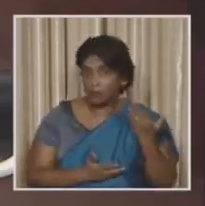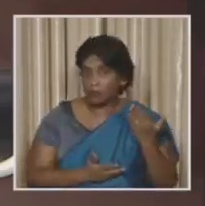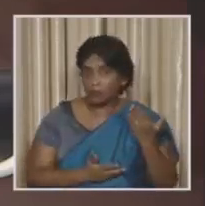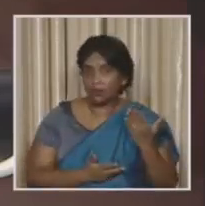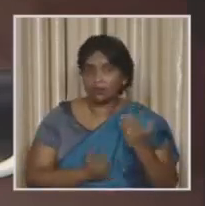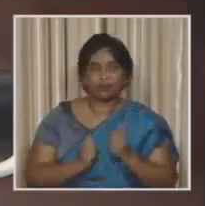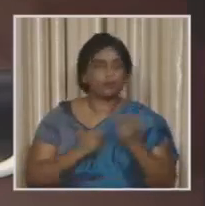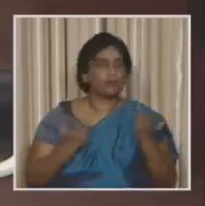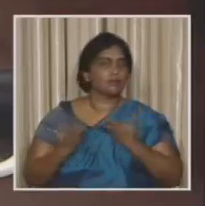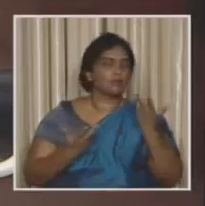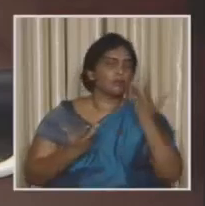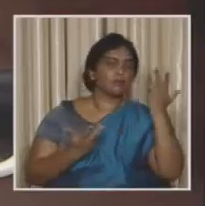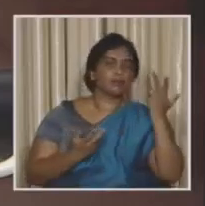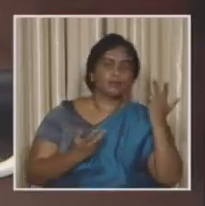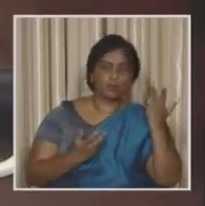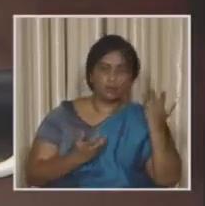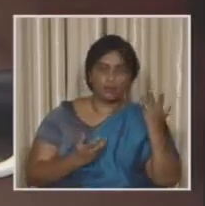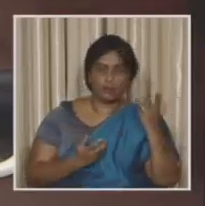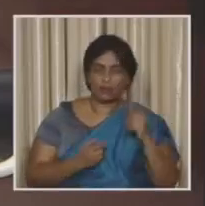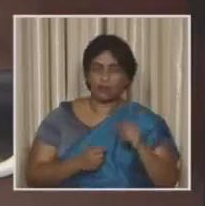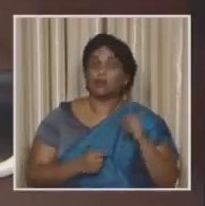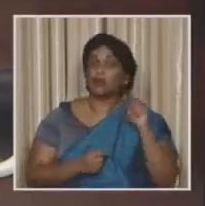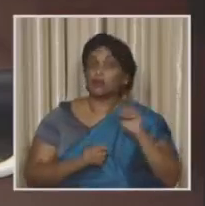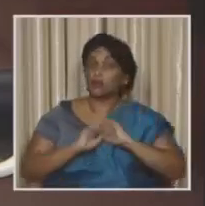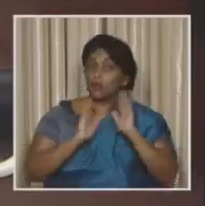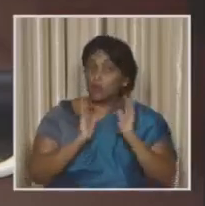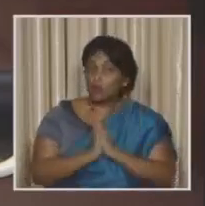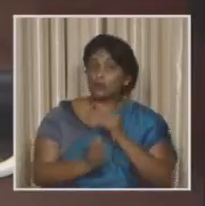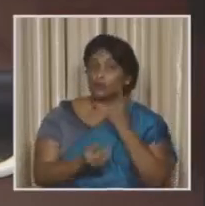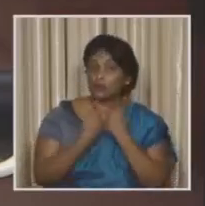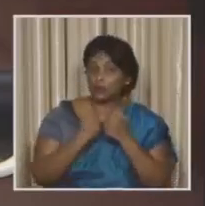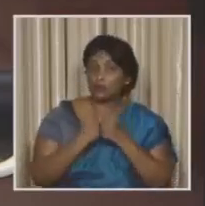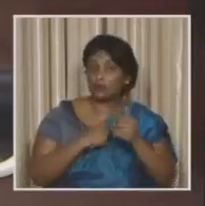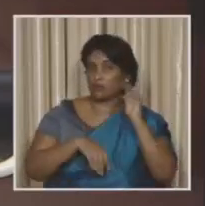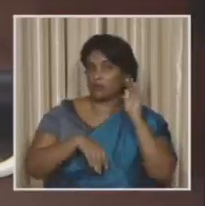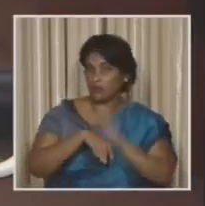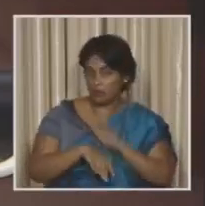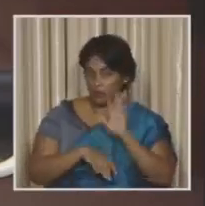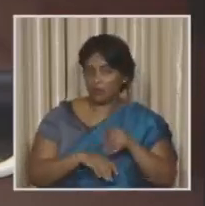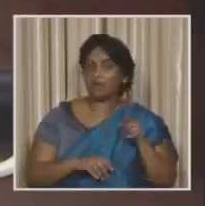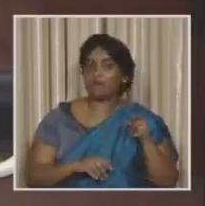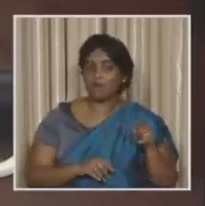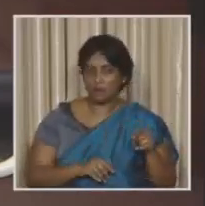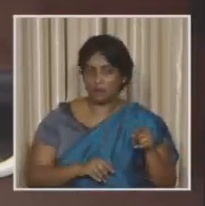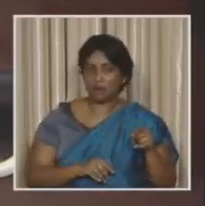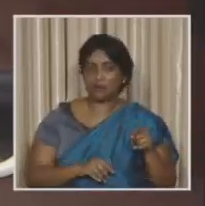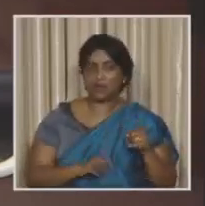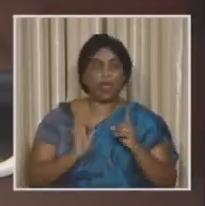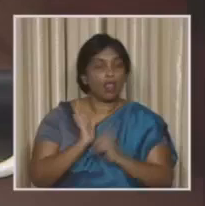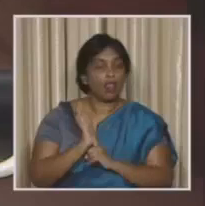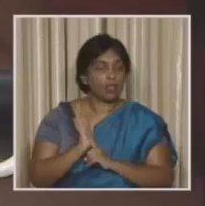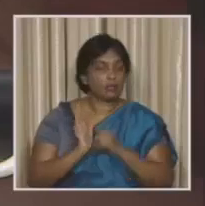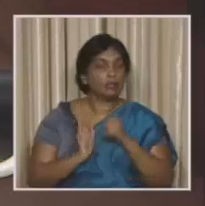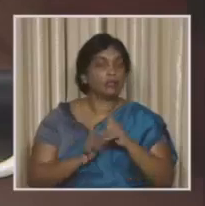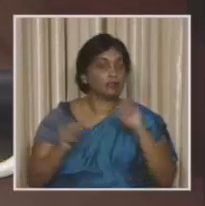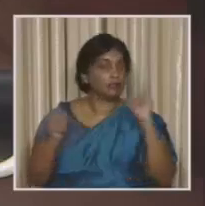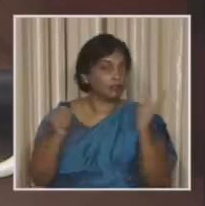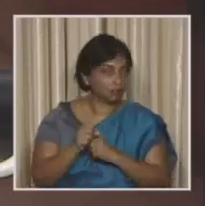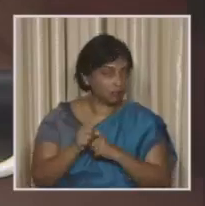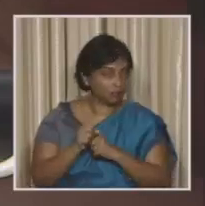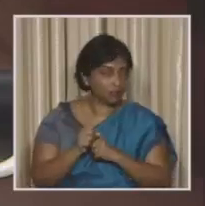එම් කරන්න බෑනේ මේ ඔක්කොම පරීක්ෂණ වලින් ලෙදරු වී තිබෙනවා නම් ලසන්ත වික්‍රමතුංගේ